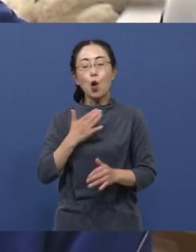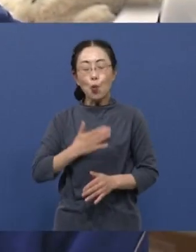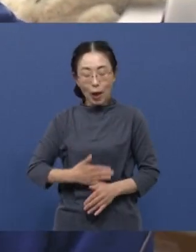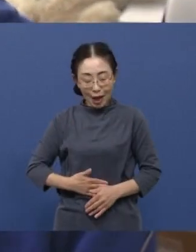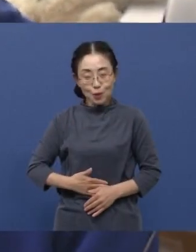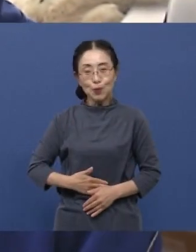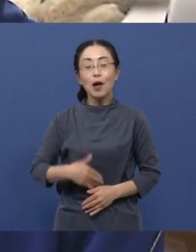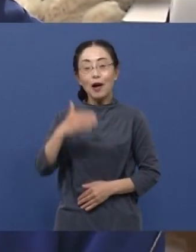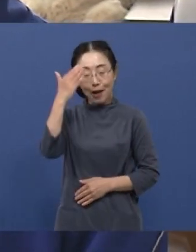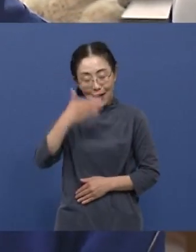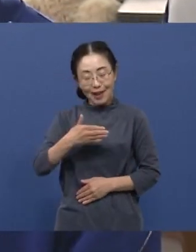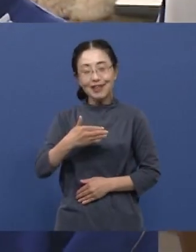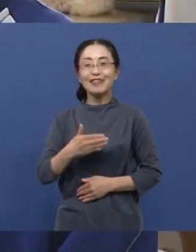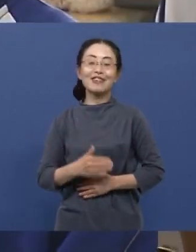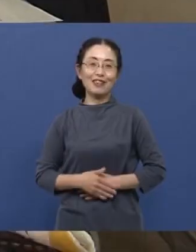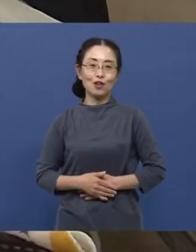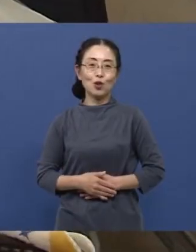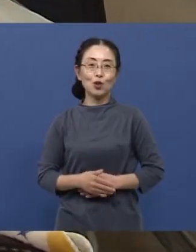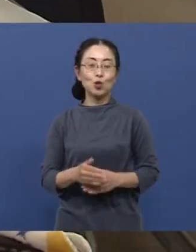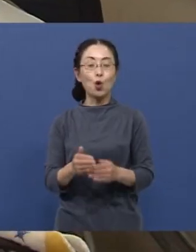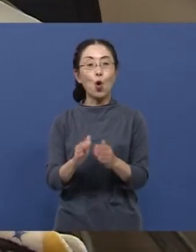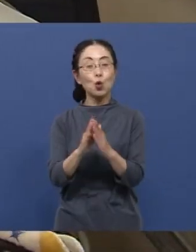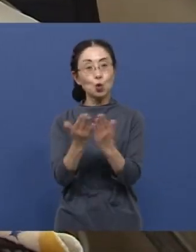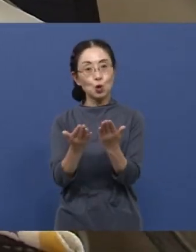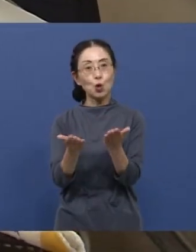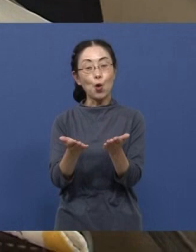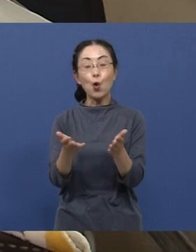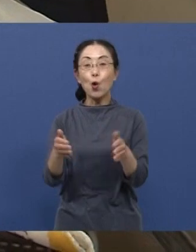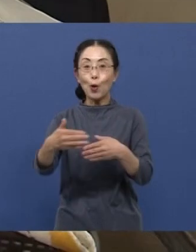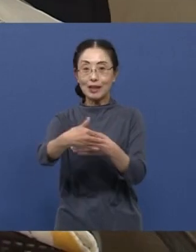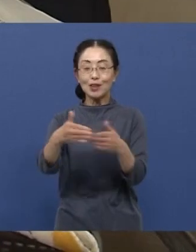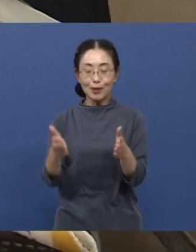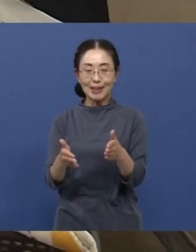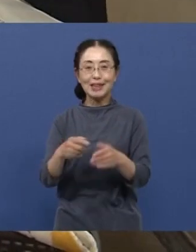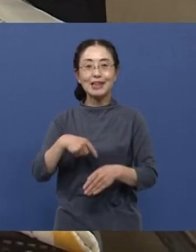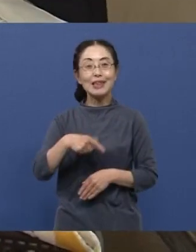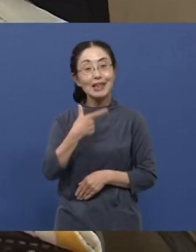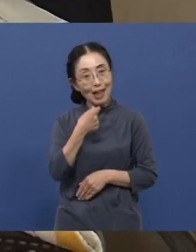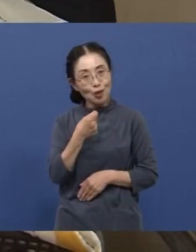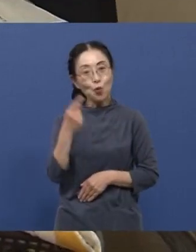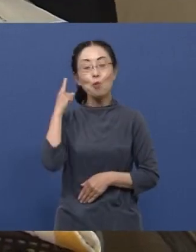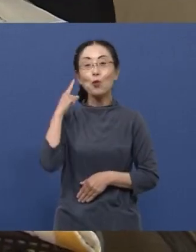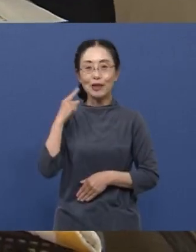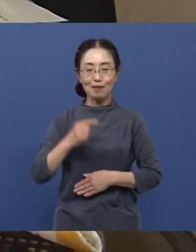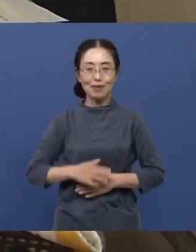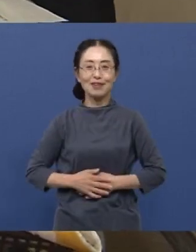るような、図書館にしていきたいと思っています。